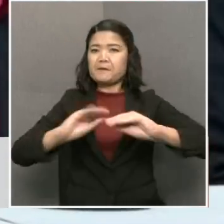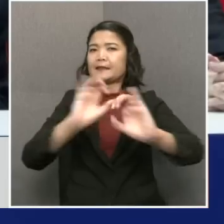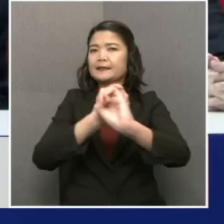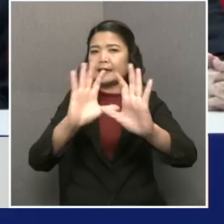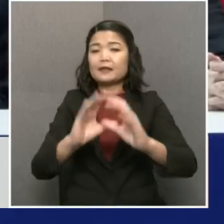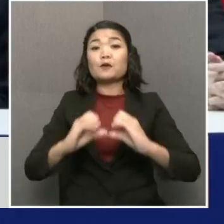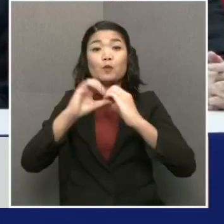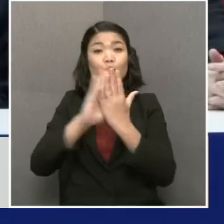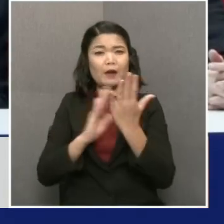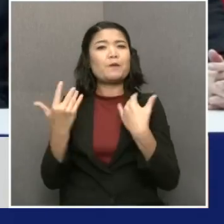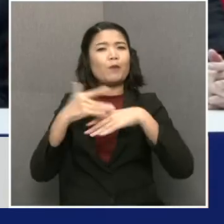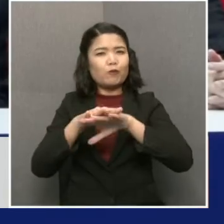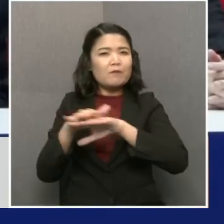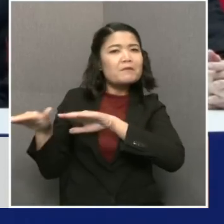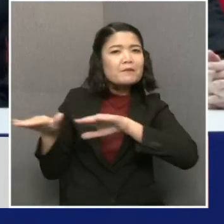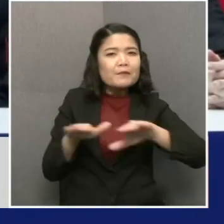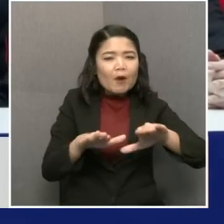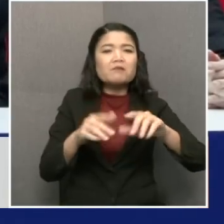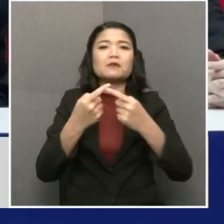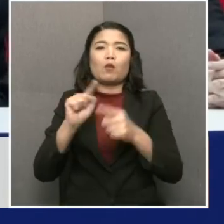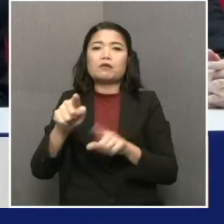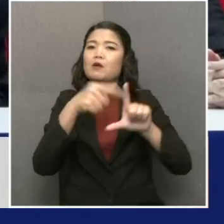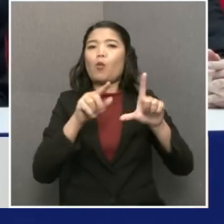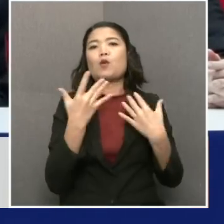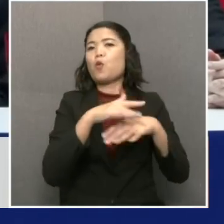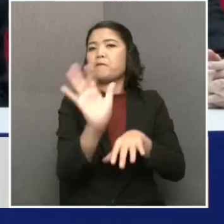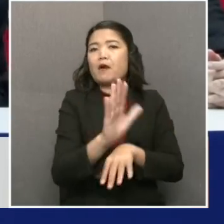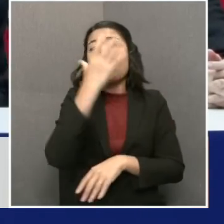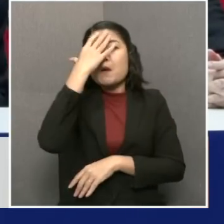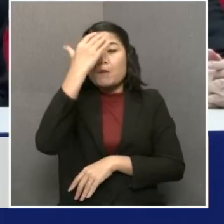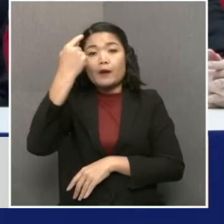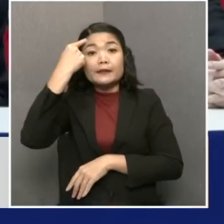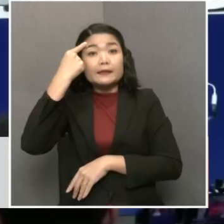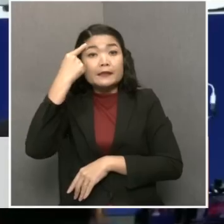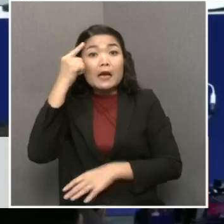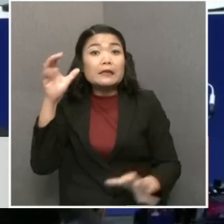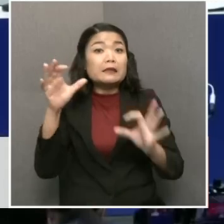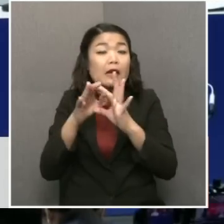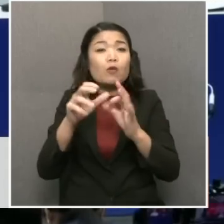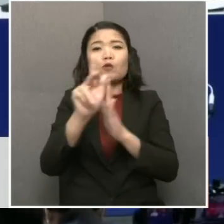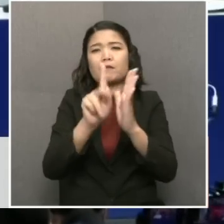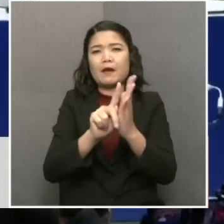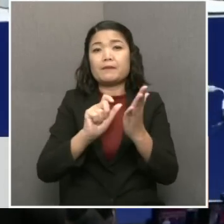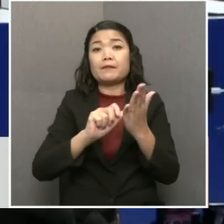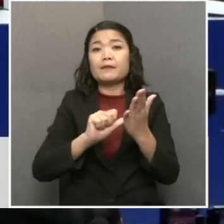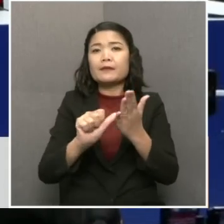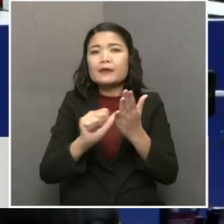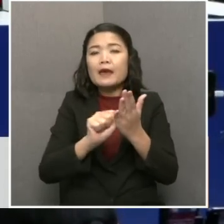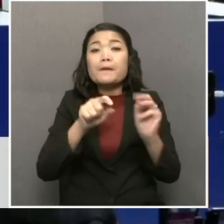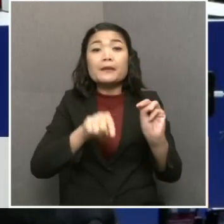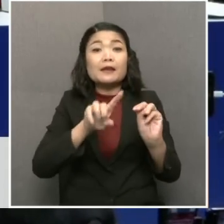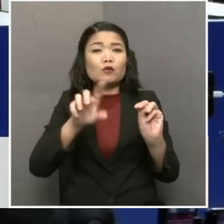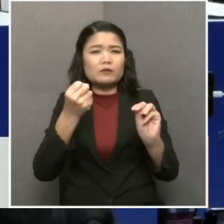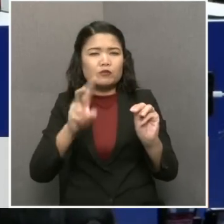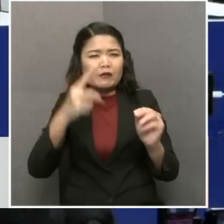อมจับมือกับพรรคเพื่อไทยแต่ต้องไม่มีก้าวไกลเพราะไม่ใช่ความเห็นในประเด็นการแก้ไขมาตรา112ที่แตกต่างกันเ